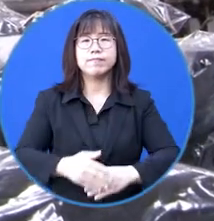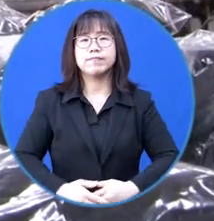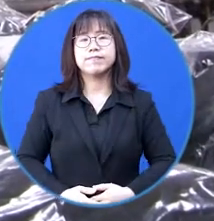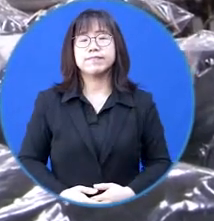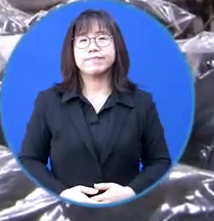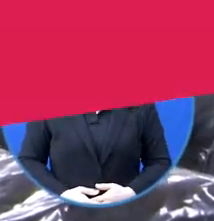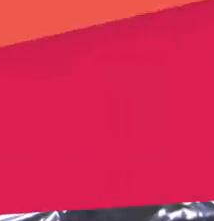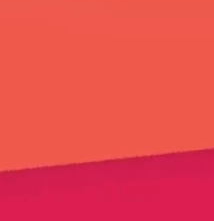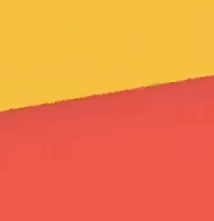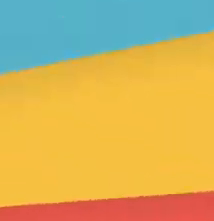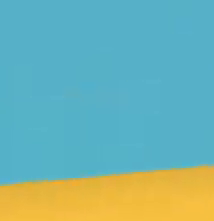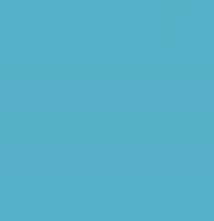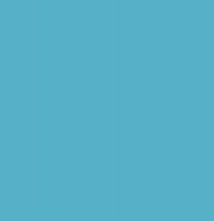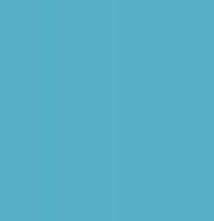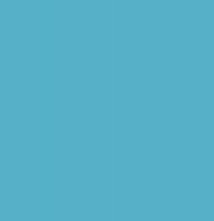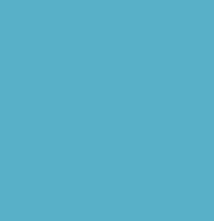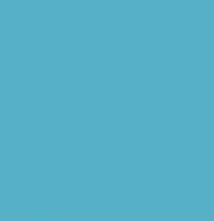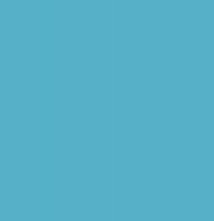있습니다.